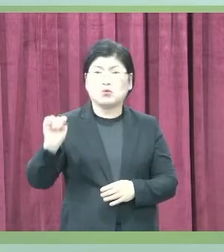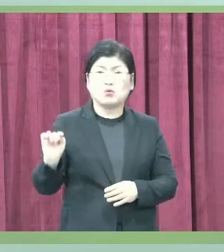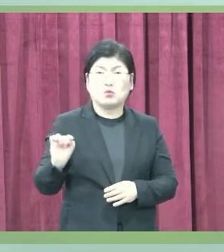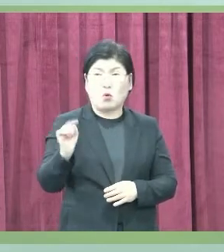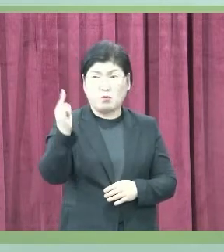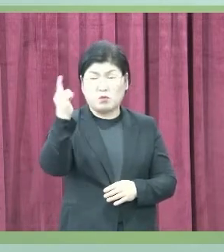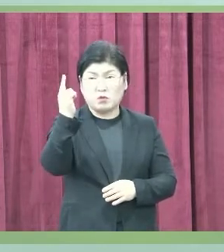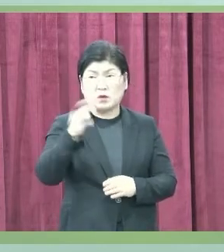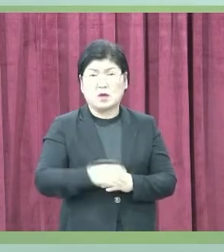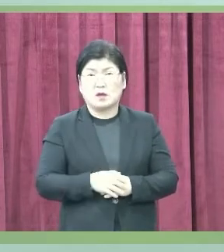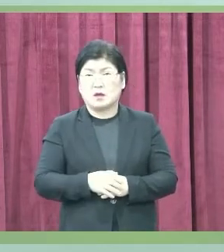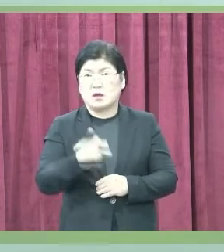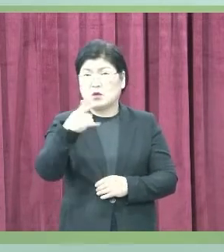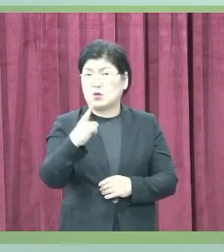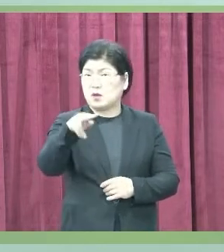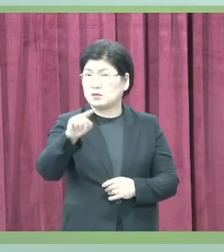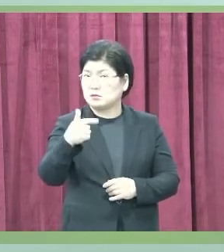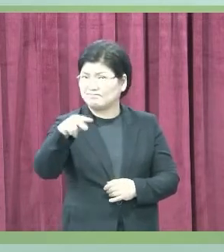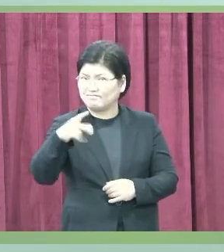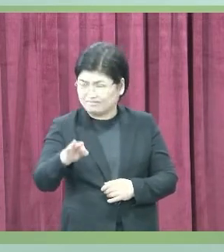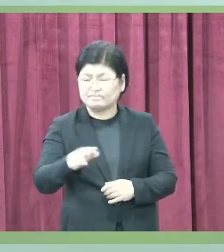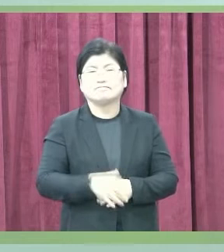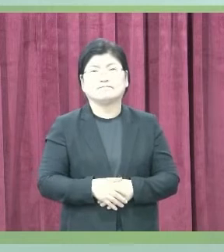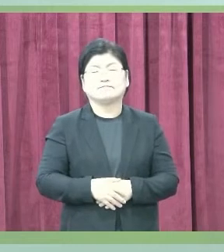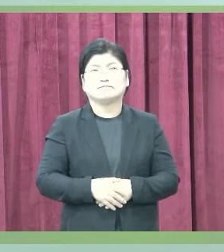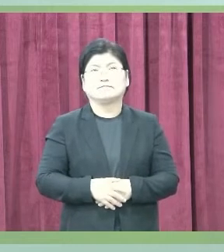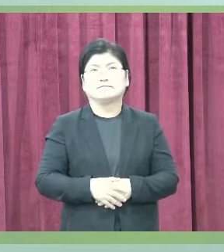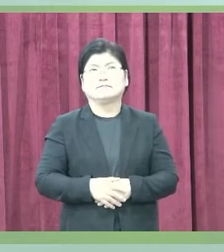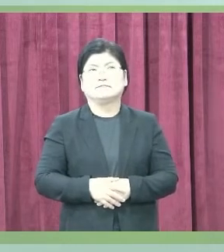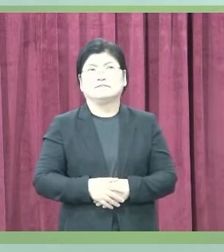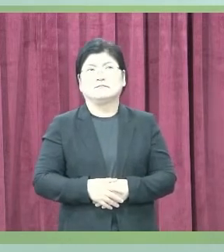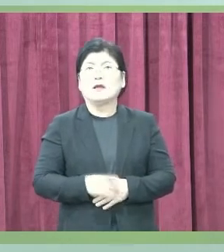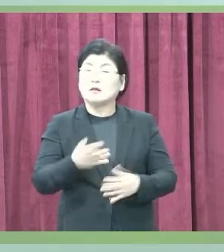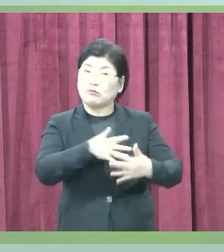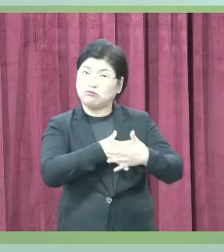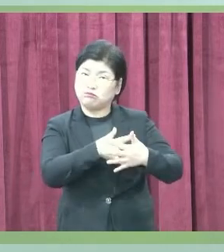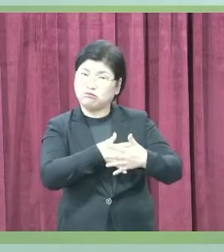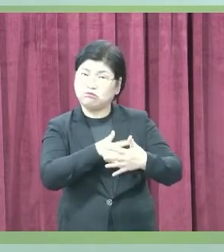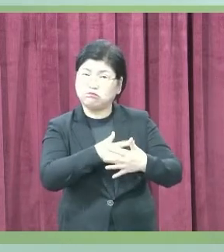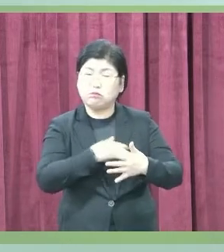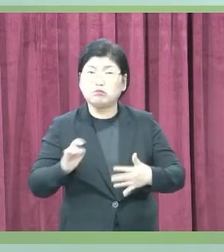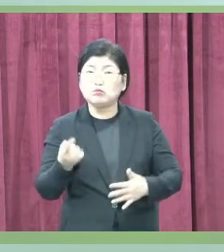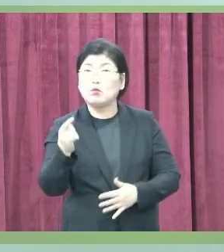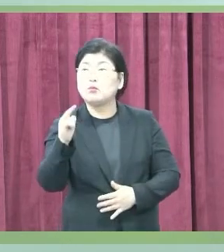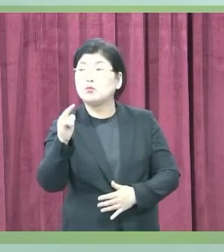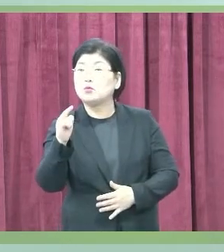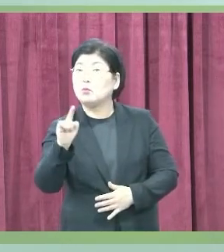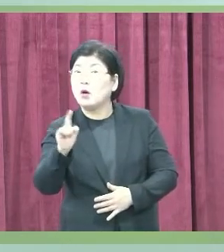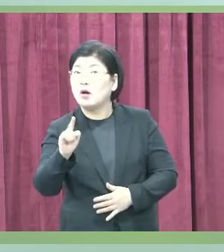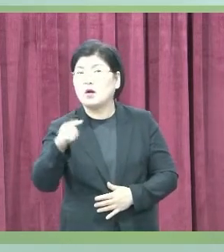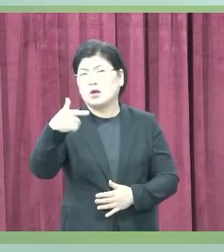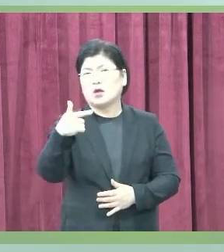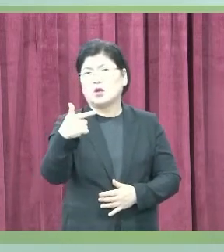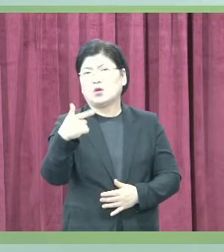게 가장 높은 게 뇌전증이에요. 그 다음에 이제 불안이 가장 높은 것도